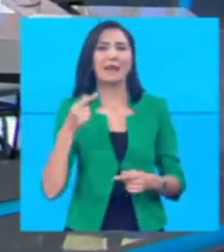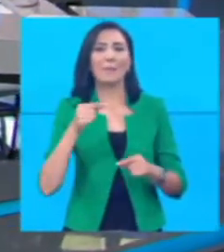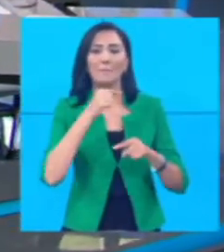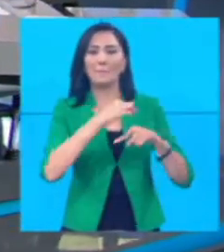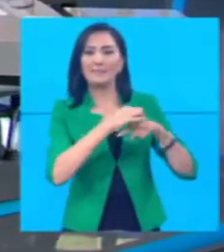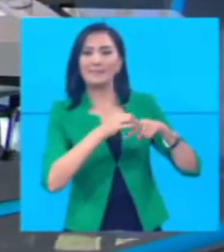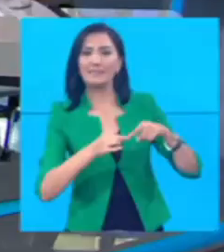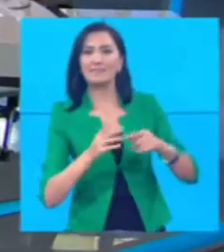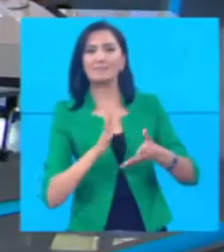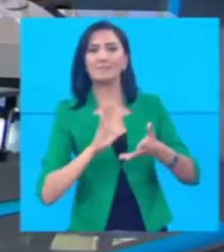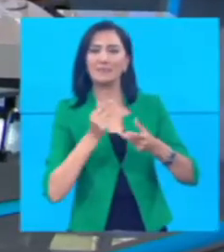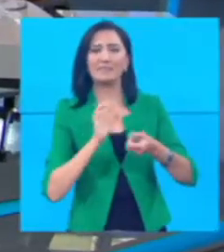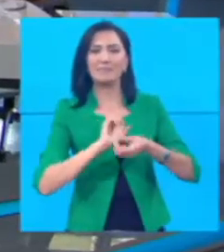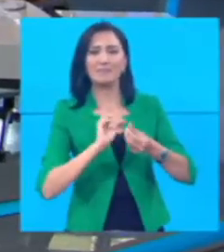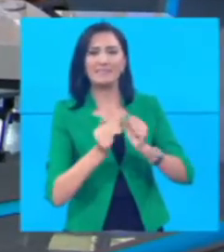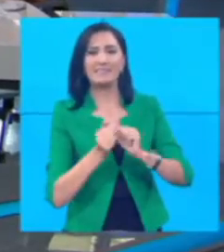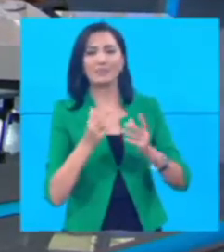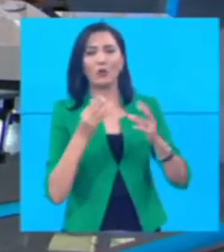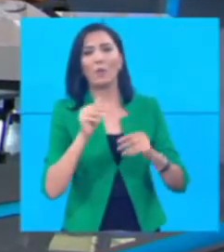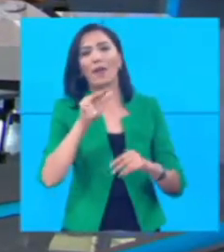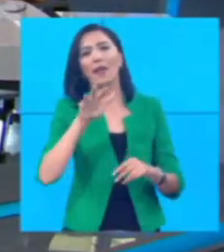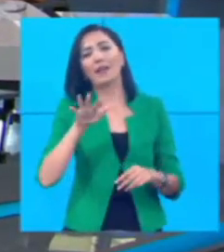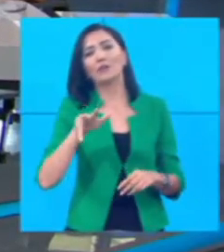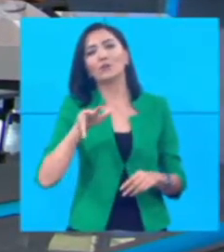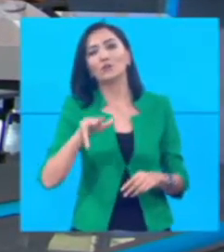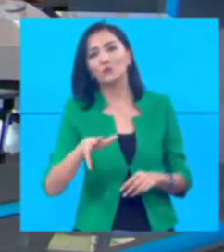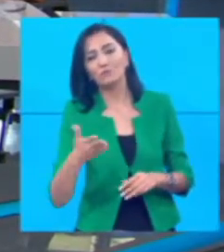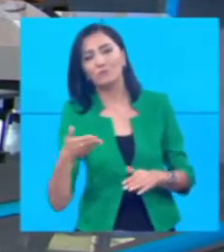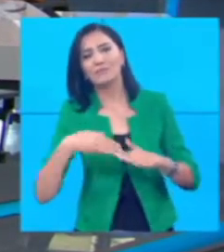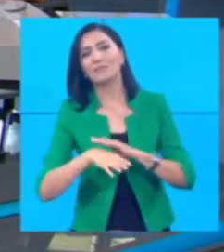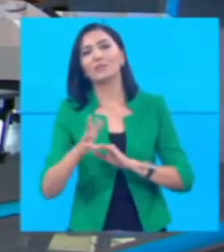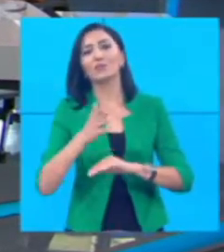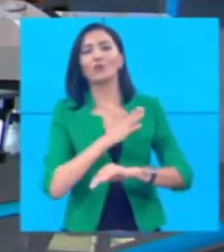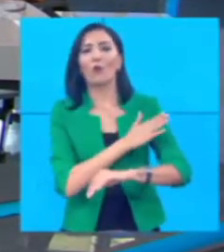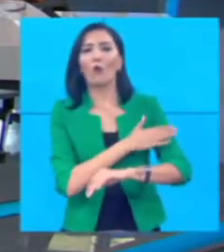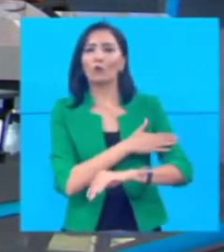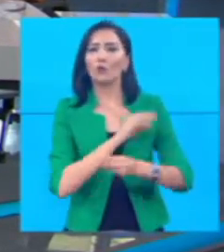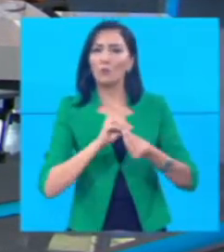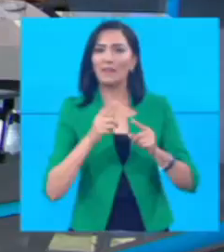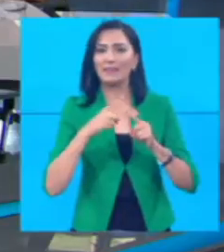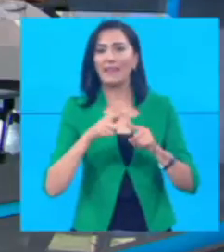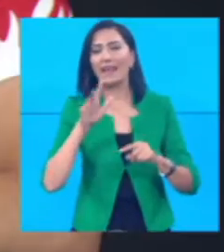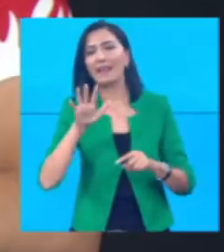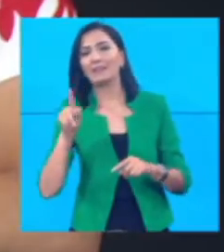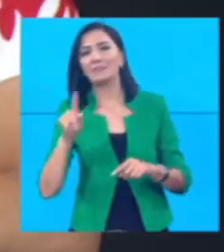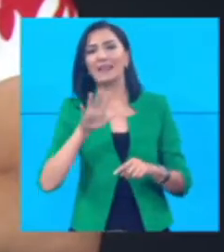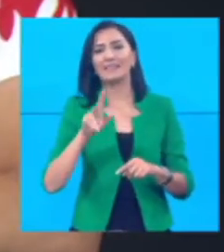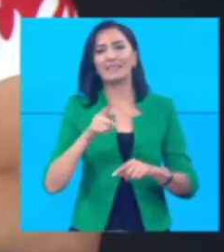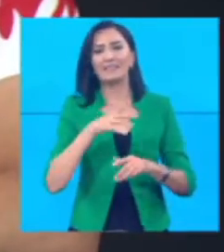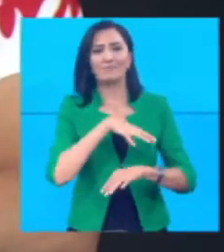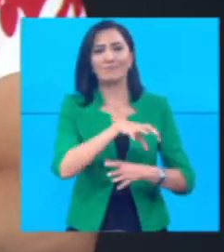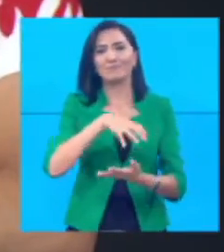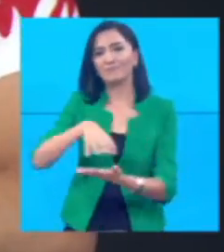işte platin olup da hareketi kısıtlı olanlar 53'e giriyor. Daha kolunda sorun olanlar T51, T52 sınıfına giriyor. Böyle